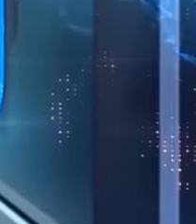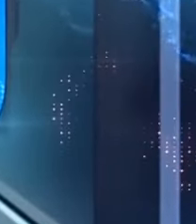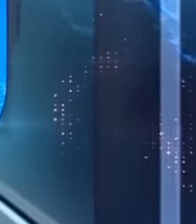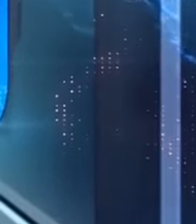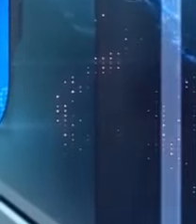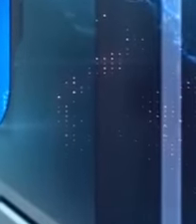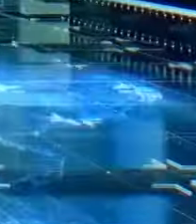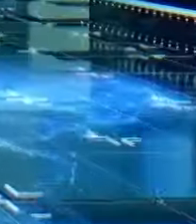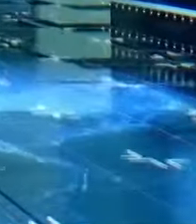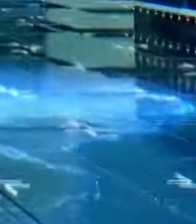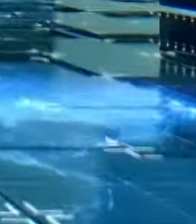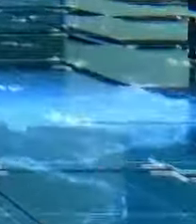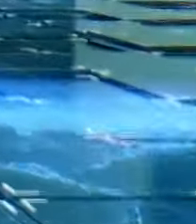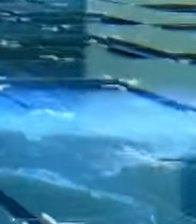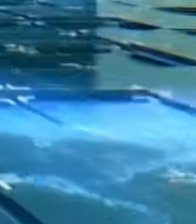Алматинская область.